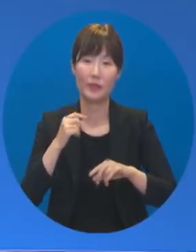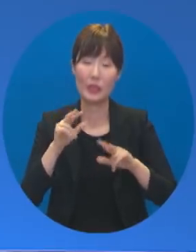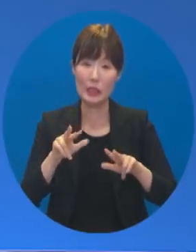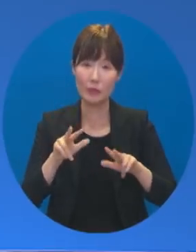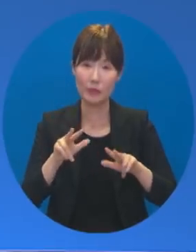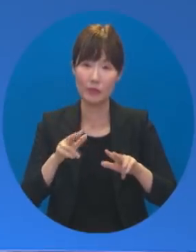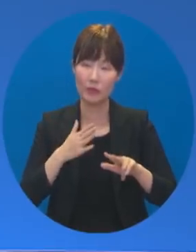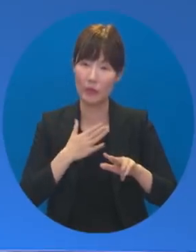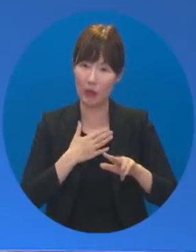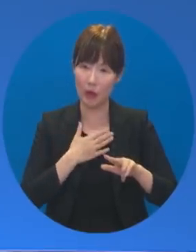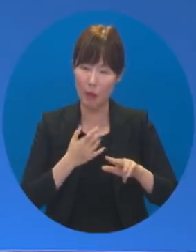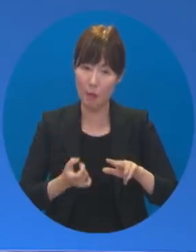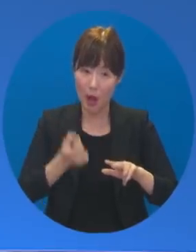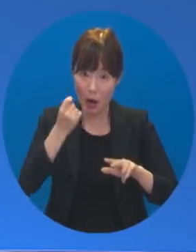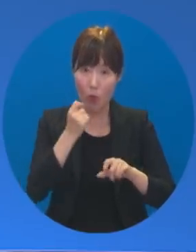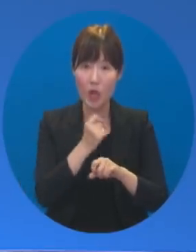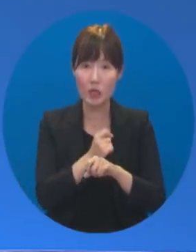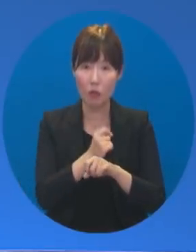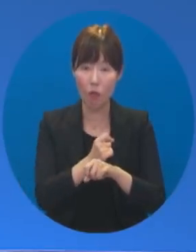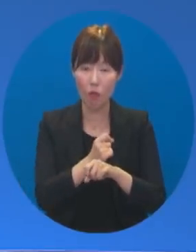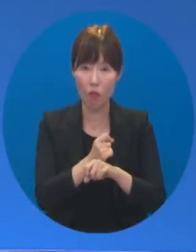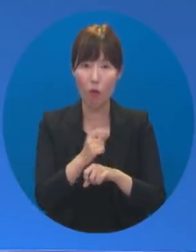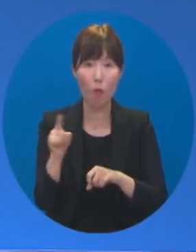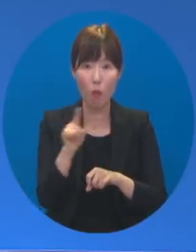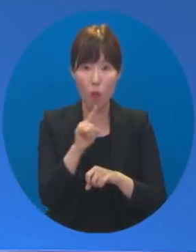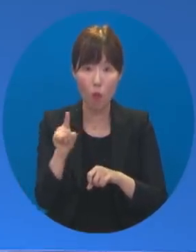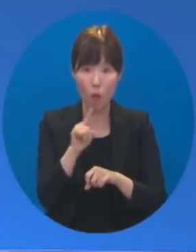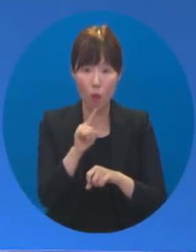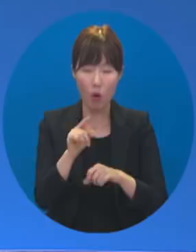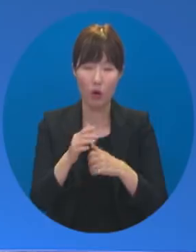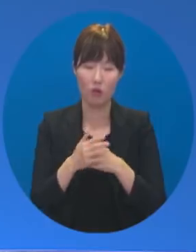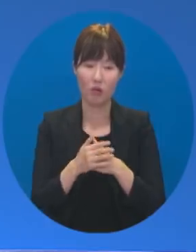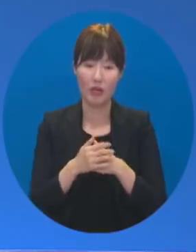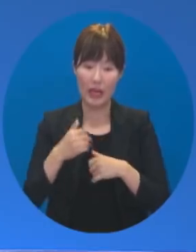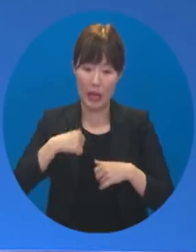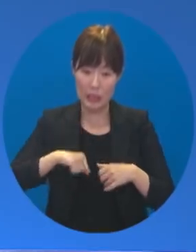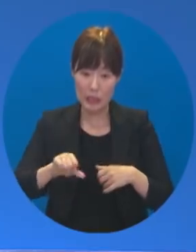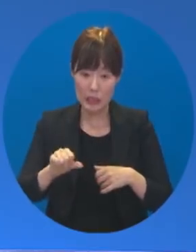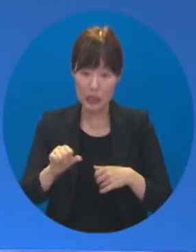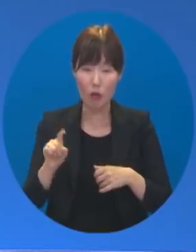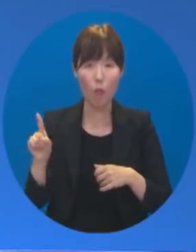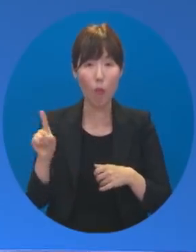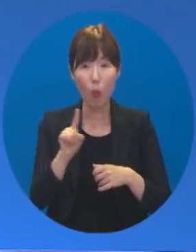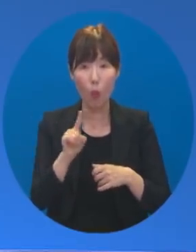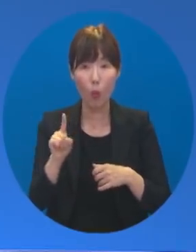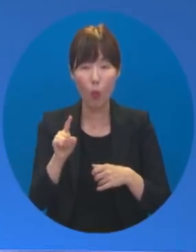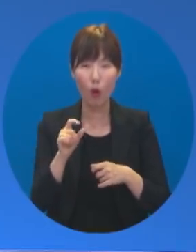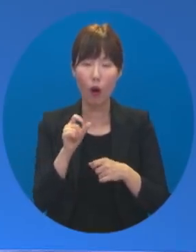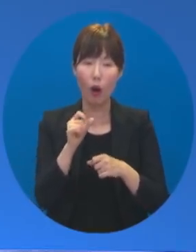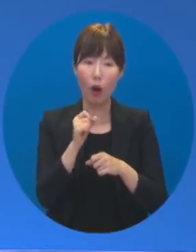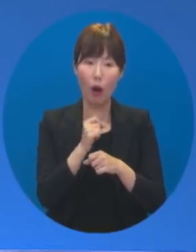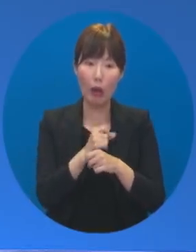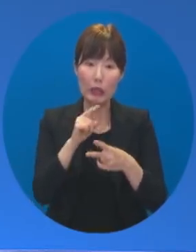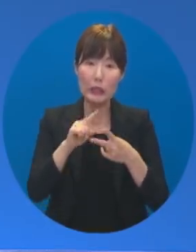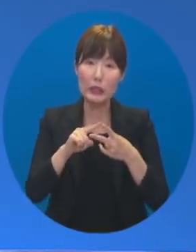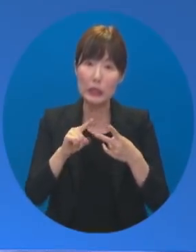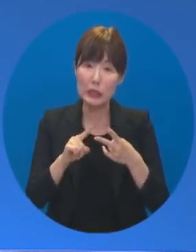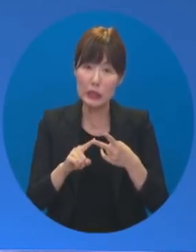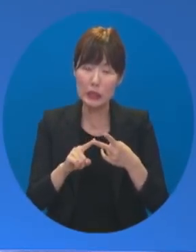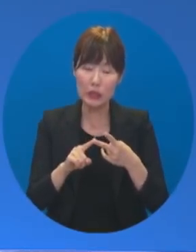거는 그냥 원기가 뭘 하든지 간에 듣고